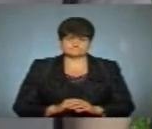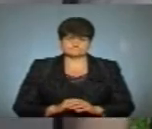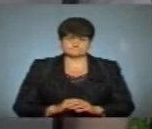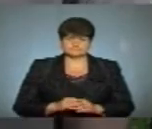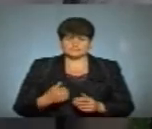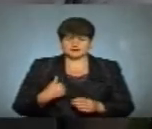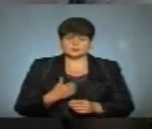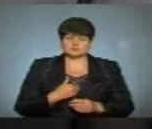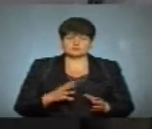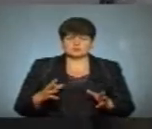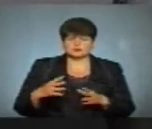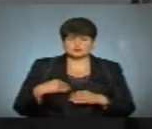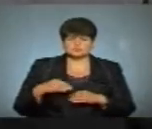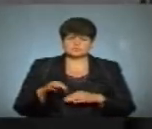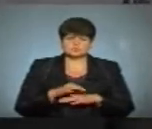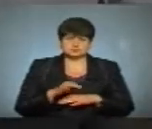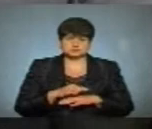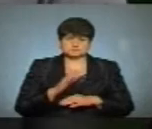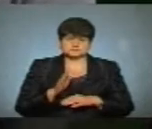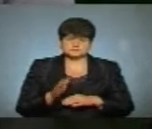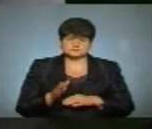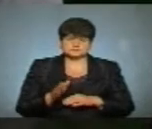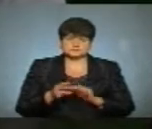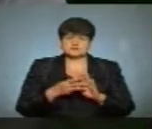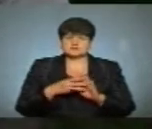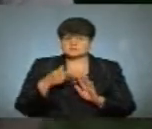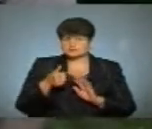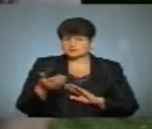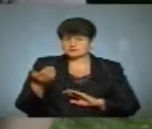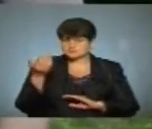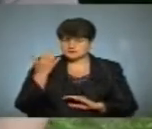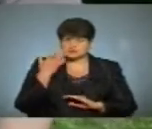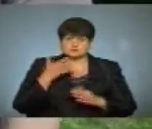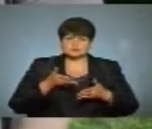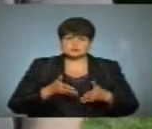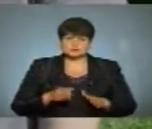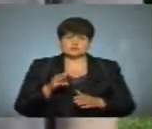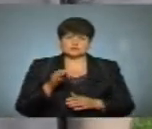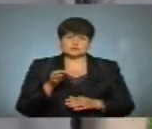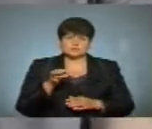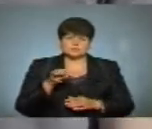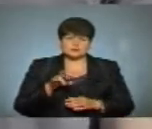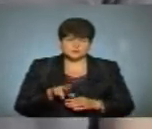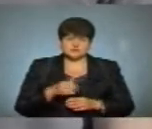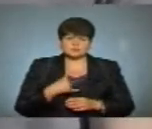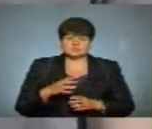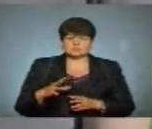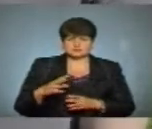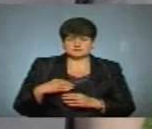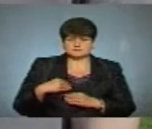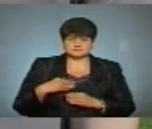Так, я хотів перебувати разом з жінкою. 8 років тому, коли народилася Тоня, то у нас були партнерські